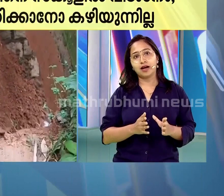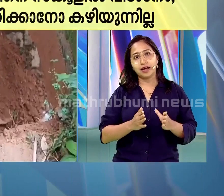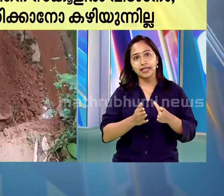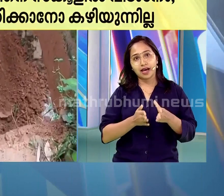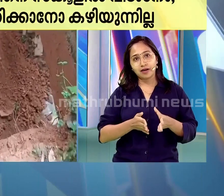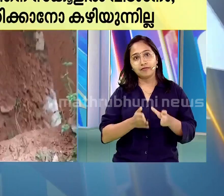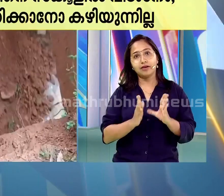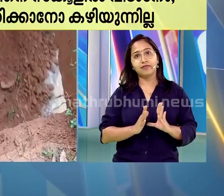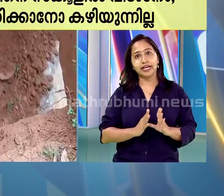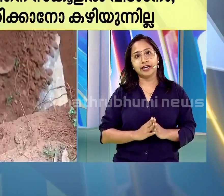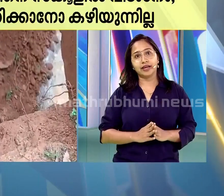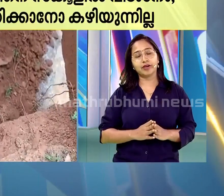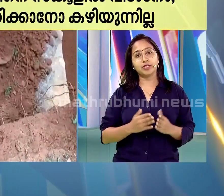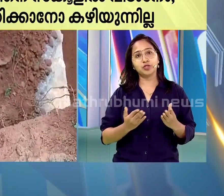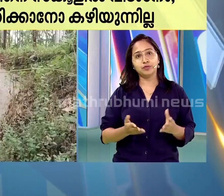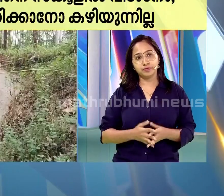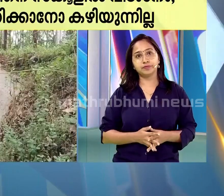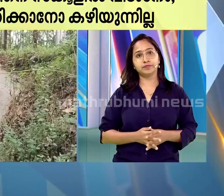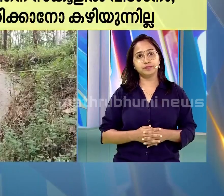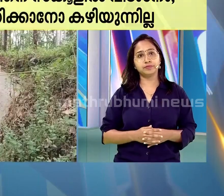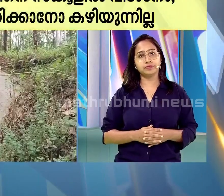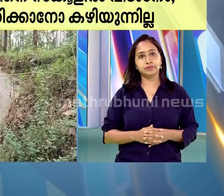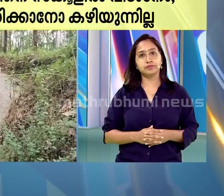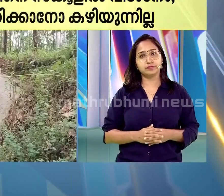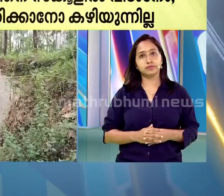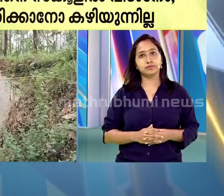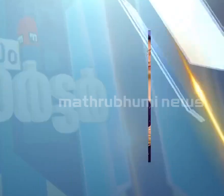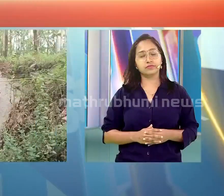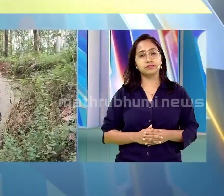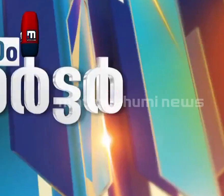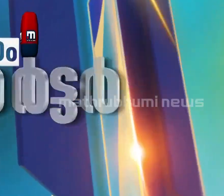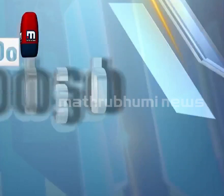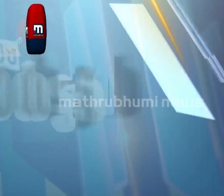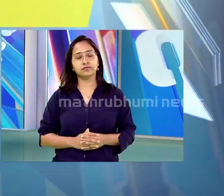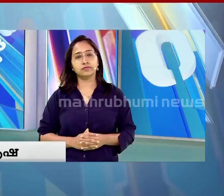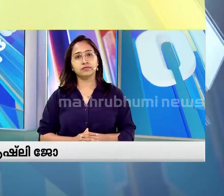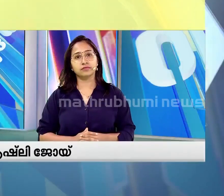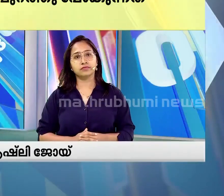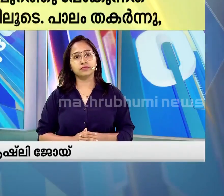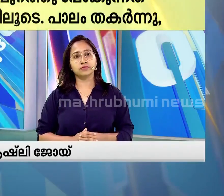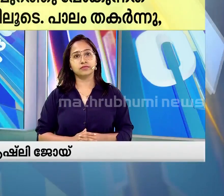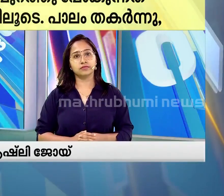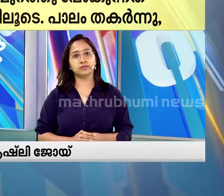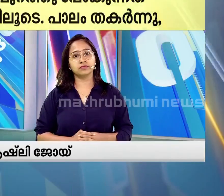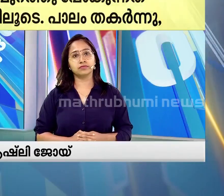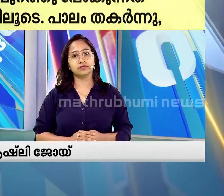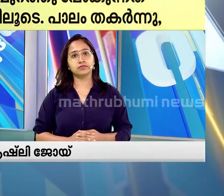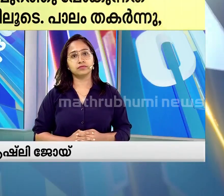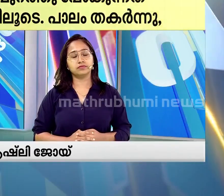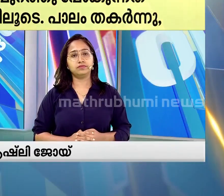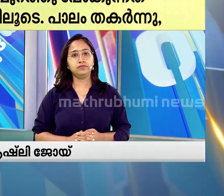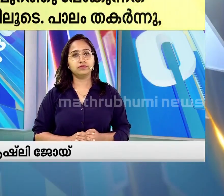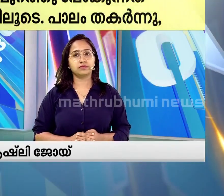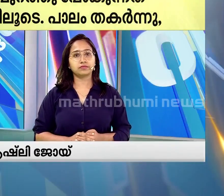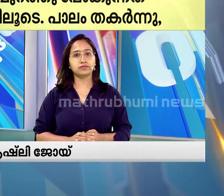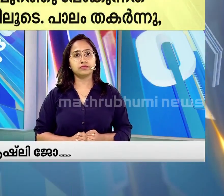മാത്രമുള്ള അല്ലെങ്കിൽ ആ വഴിയാണ് ഒരു വീട് മാത്രമായതിൻ്റെ ബുദ്ധിമുട്ടുണ്ടാകും ദയവ് ചെയ്ത് ഇത് അധികൃതരുടെ ശ്രദ്ധയിൽപ്പെടും ഇറിഗേഷനോ അല്ലെങ്കിൽ പഞ്ചായത്ത്